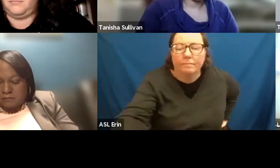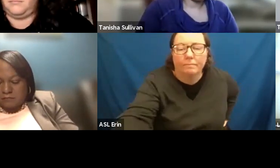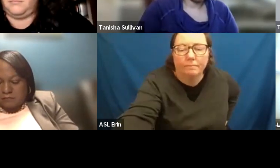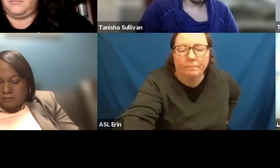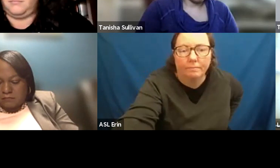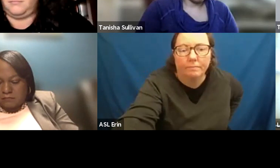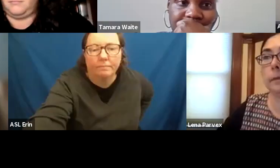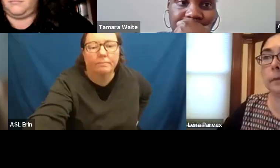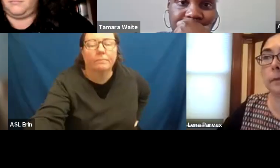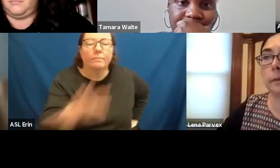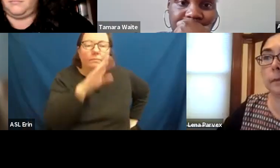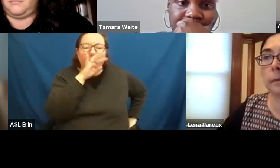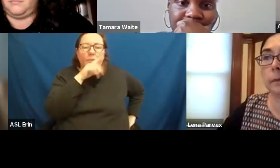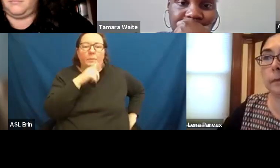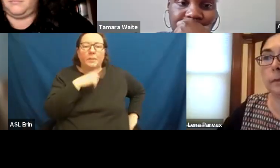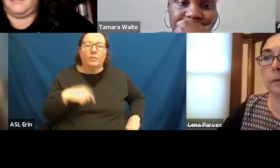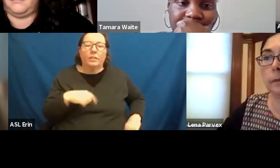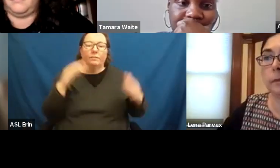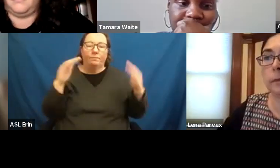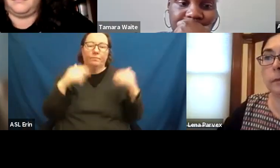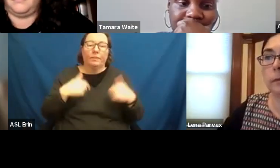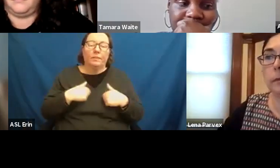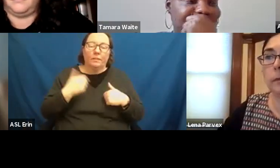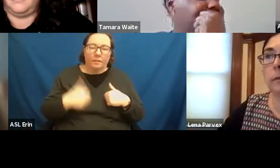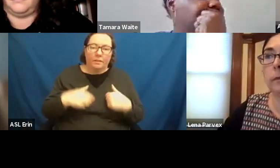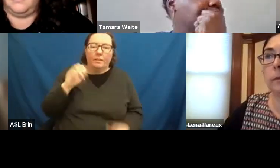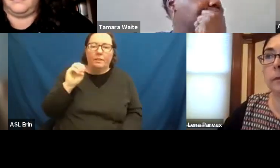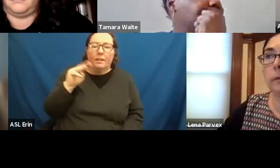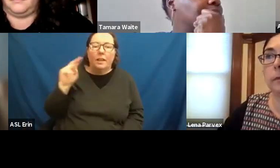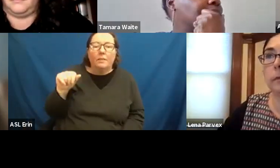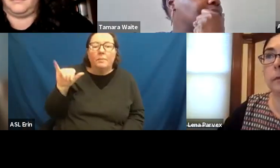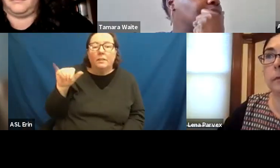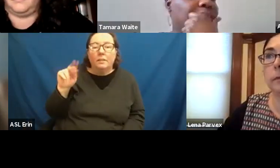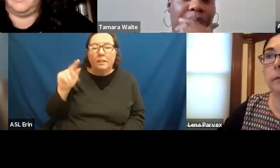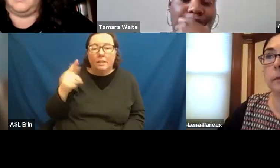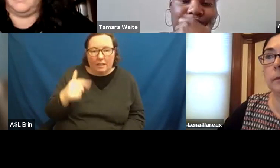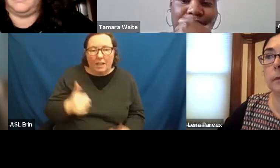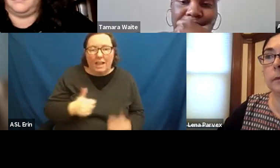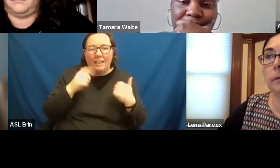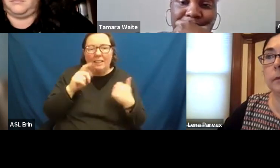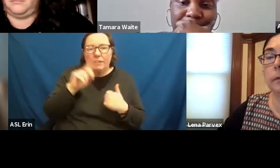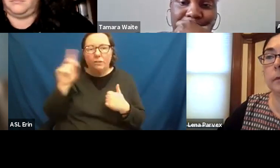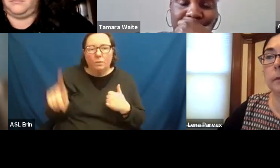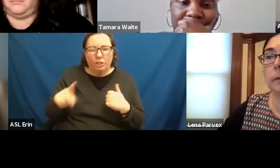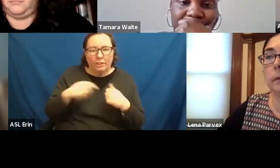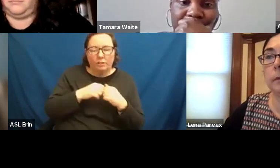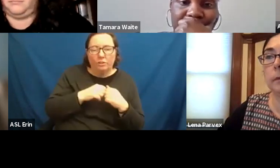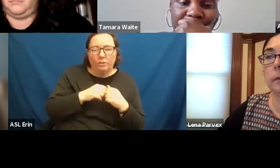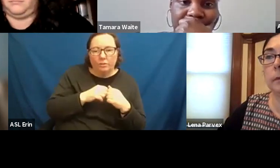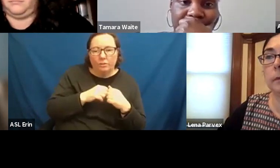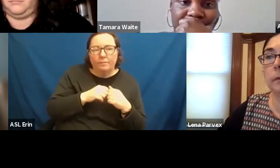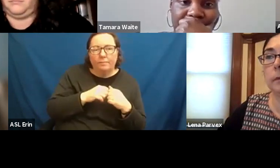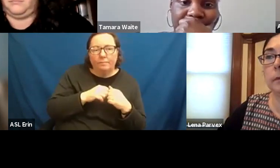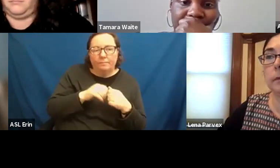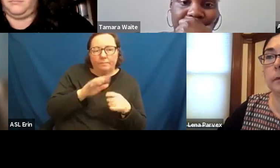Dorchester。 My name is Emma Yang. I live in Dorchester. 我有一个6年级的孩子要申请今年的